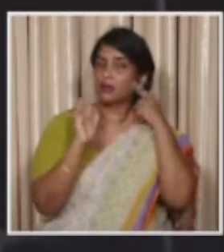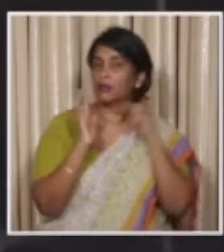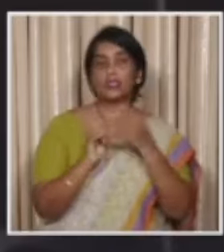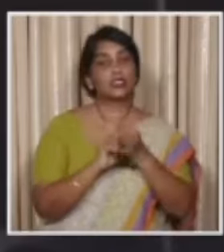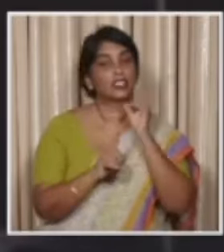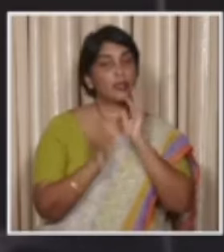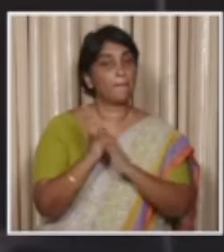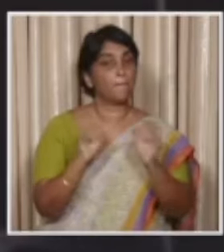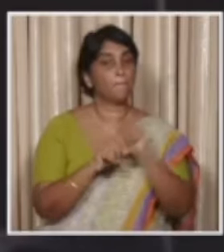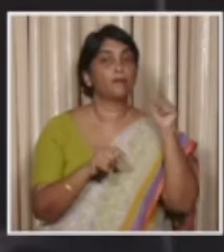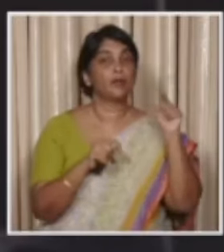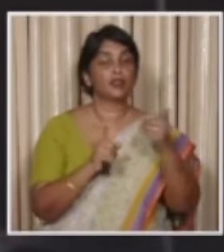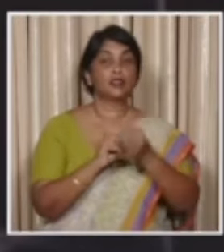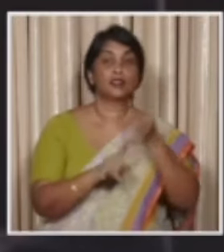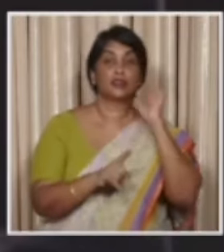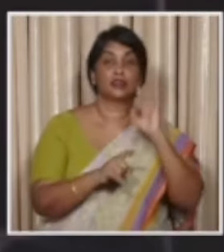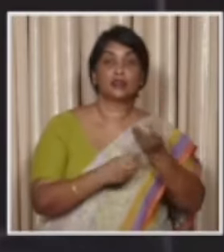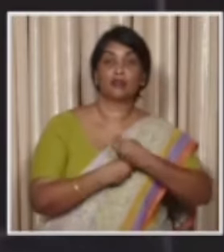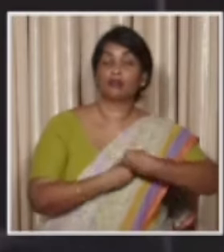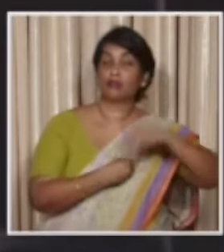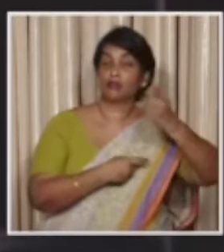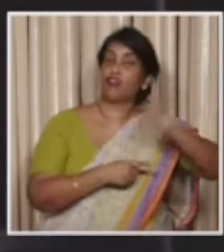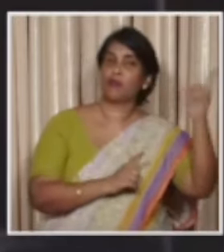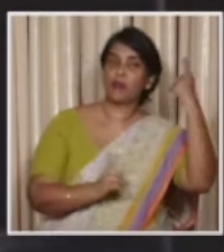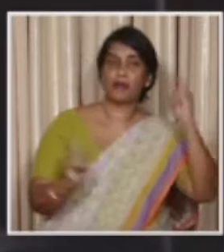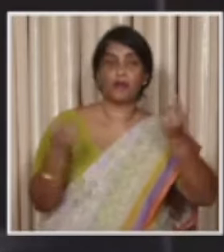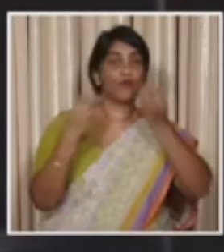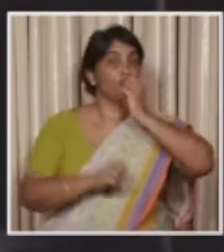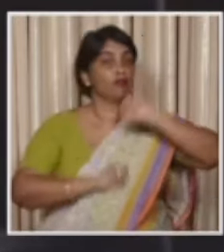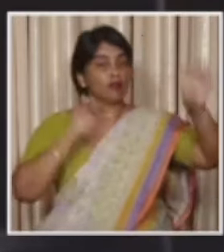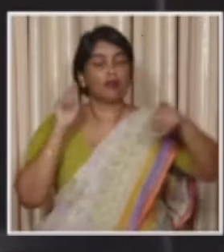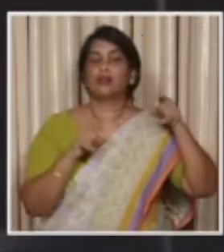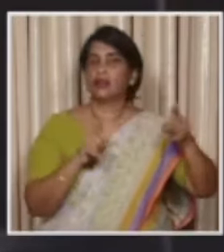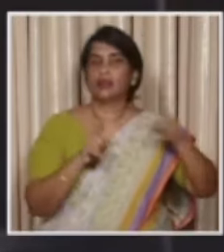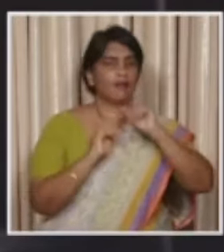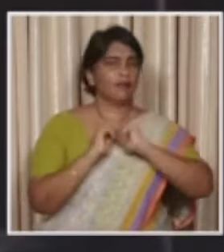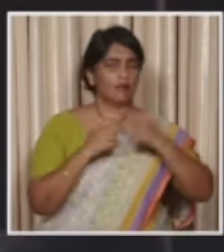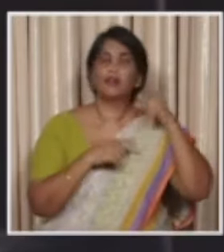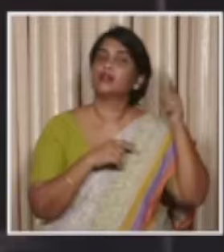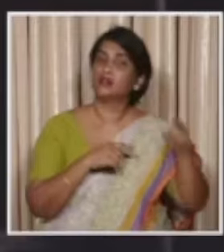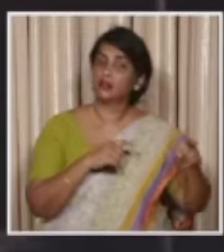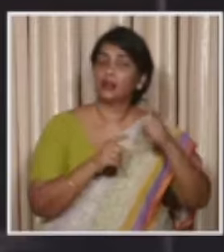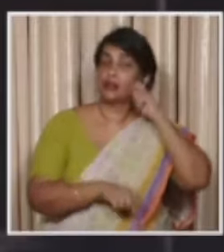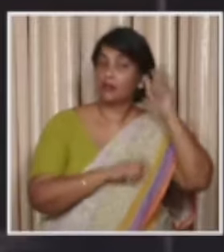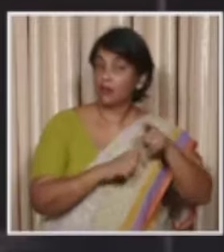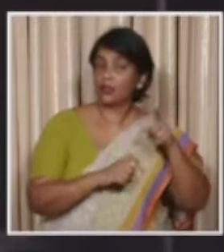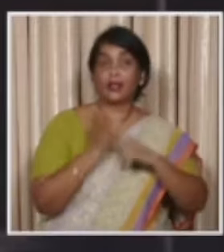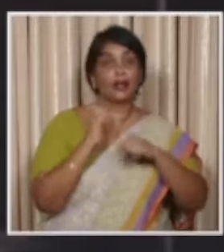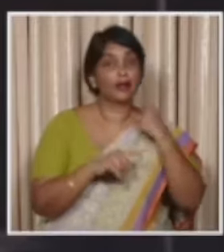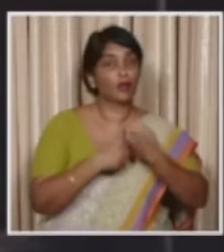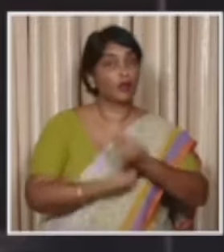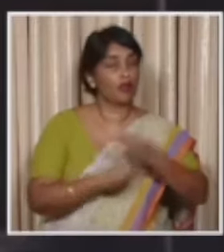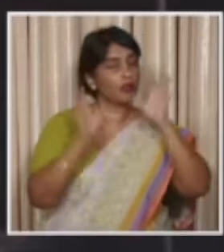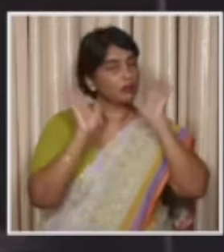ජනාධිපති මාධ්‍යංශය අන්න ජනාධිපති ප්‍රොම්ප් ඇටෙන්ෂන් දෙන්න කිව්වා. කෑම දෙන්න සල්ලි රිලීස් කරන්න කියලා වැඩක් නැහැ. ඒ මහජනතාවගේ බද මුදල් නාස්ති